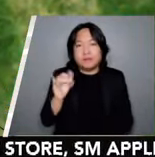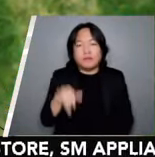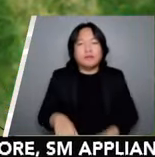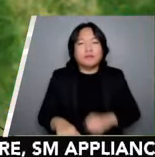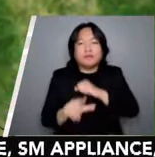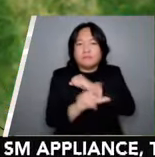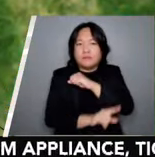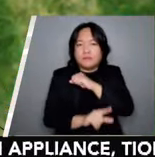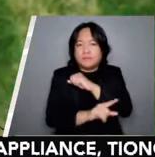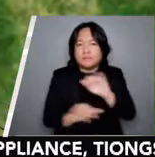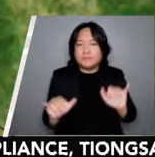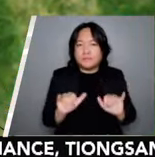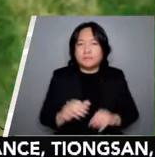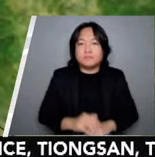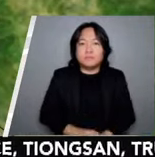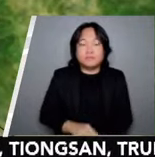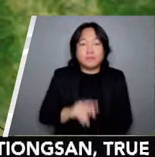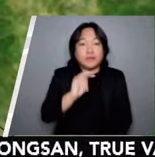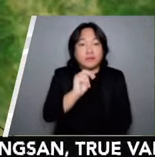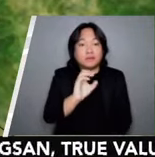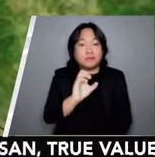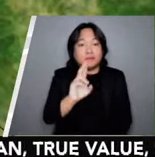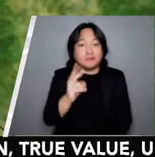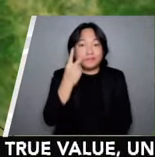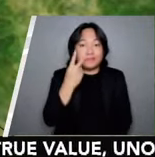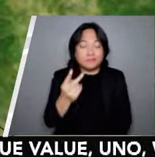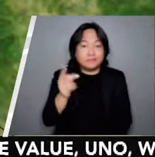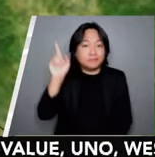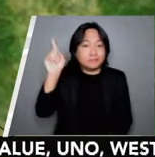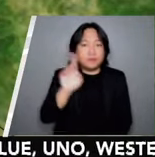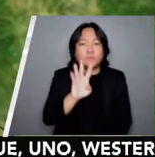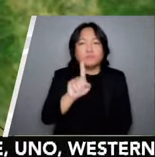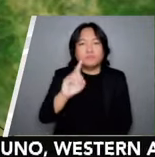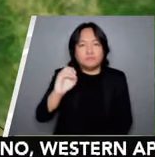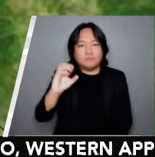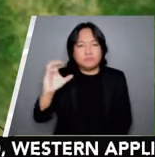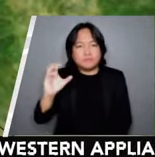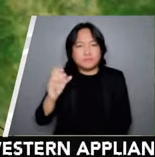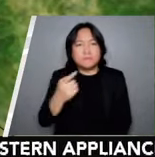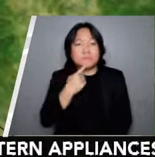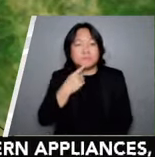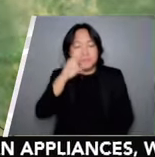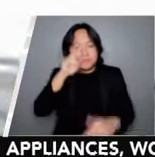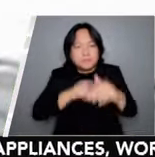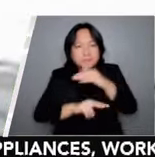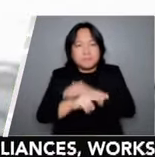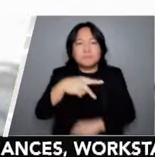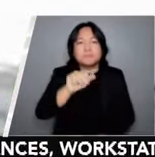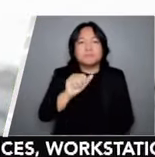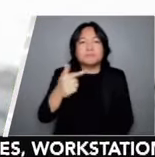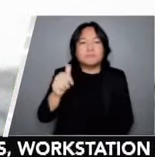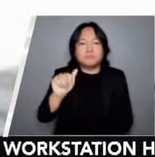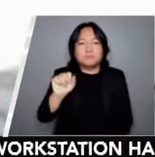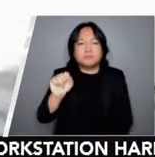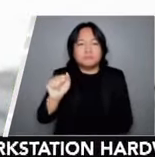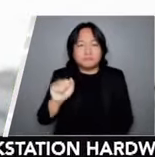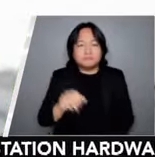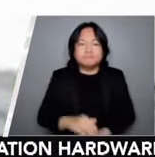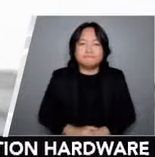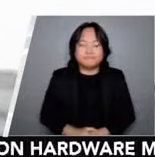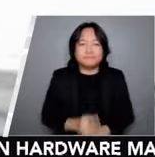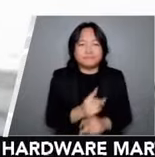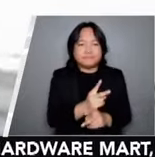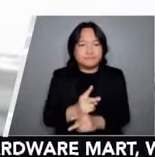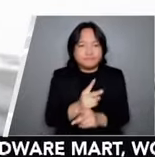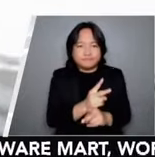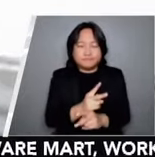degrees Celsius ang magiging alinsangan ngayong araw. Ayon po yan sa PAGASA. Uminom tayo ng maraming tubig, mga kapuso. Ako po si